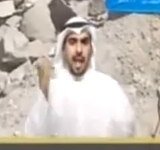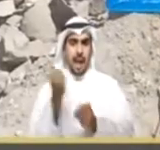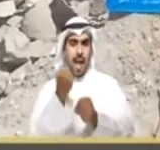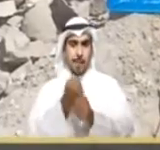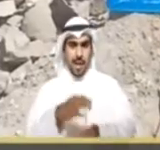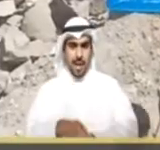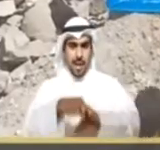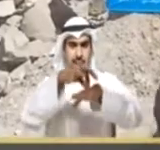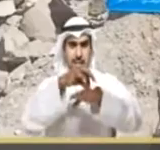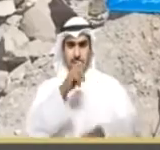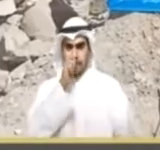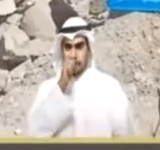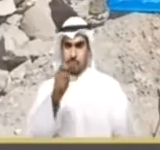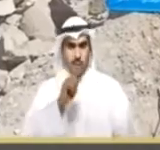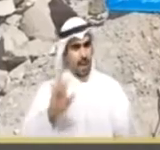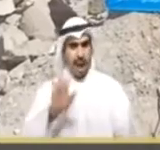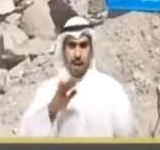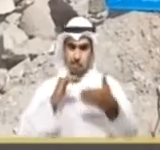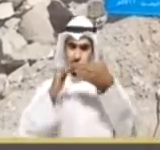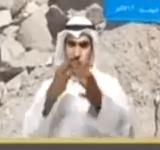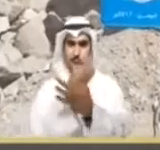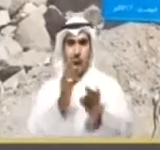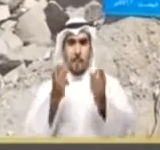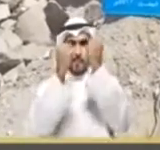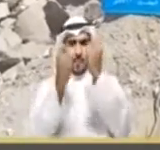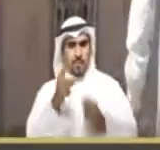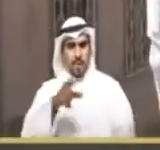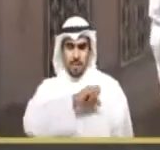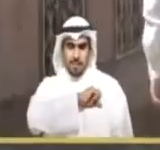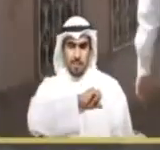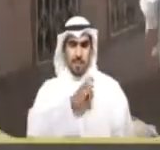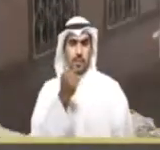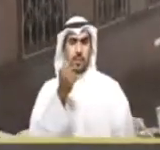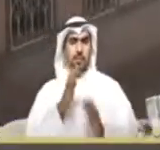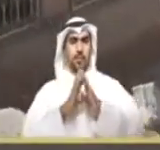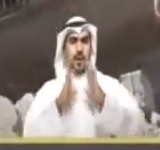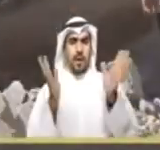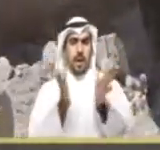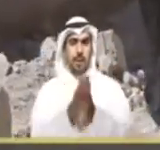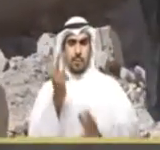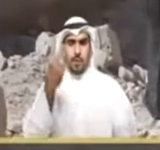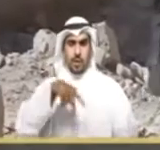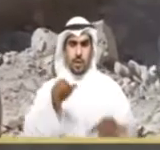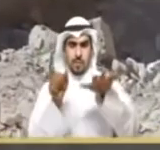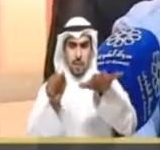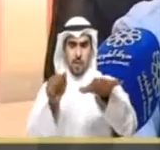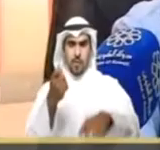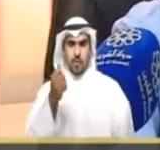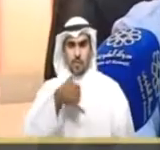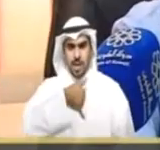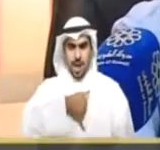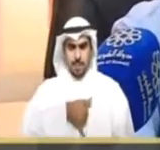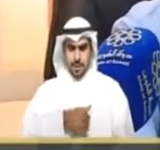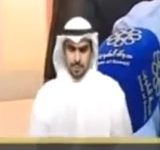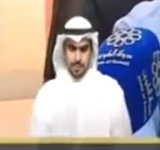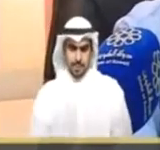العون والتخفيف من شدة الاحتياجات الأساسية لديهم بتكلفة بلغت 20 مليون ريال. يأتي تنفيذ